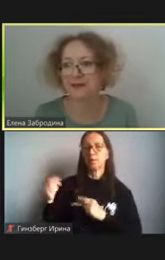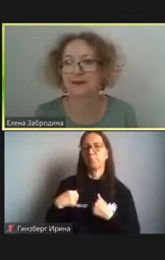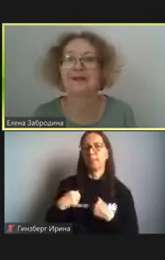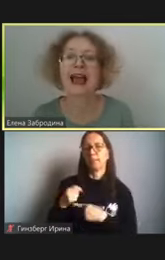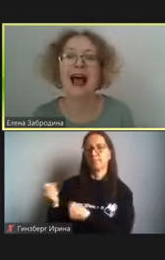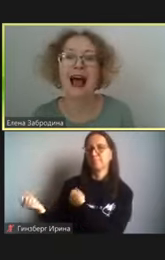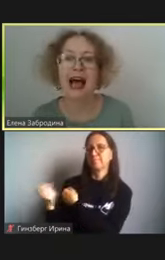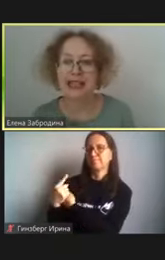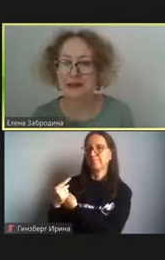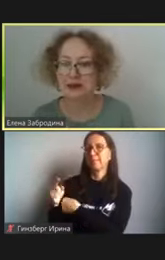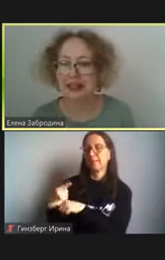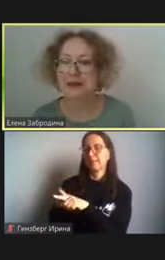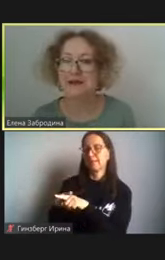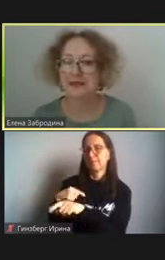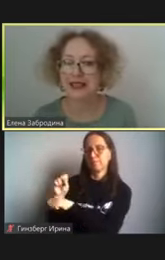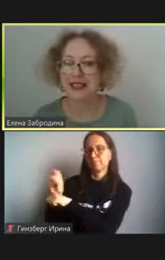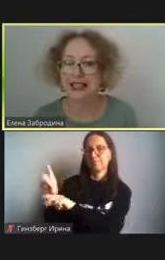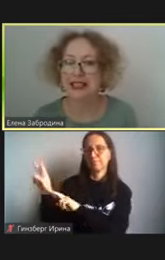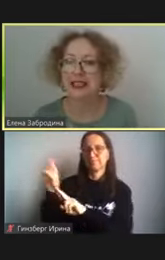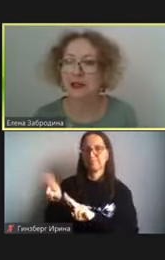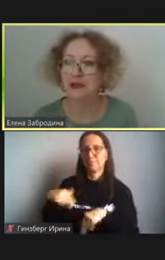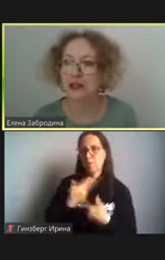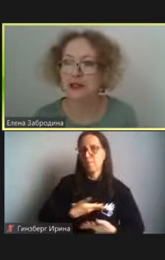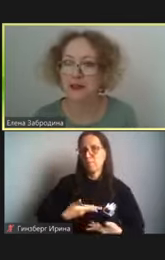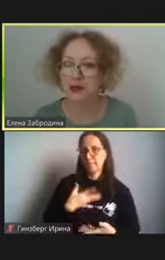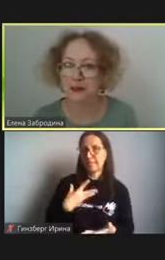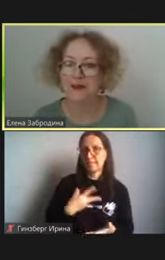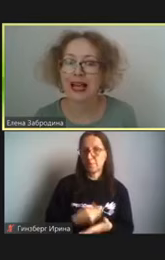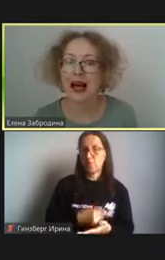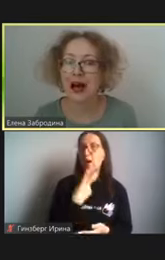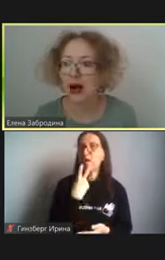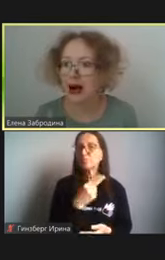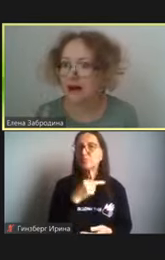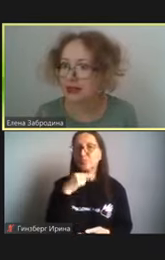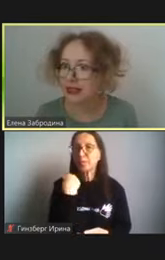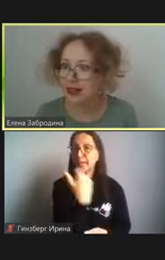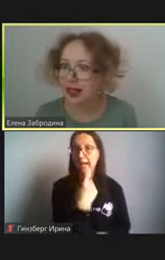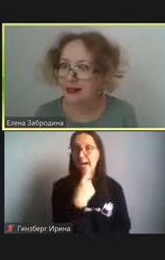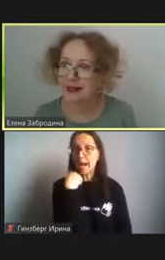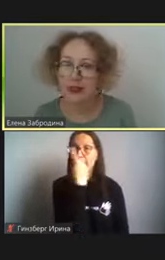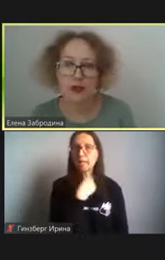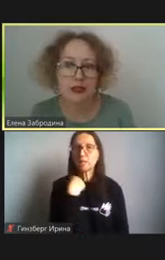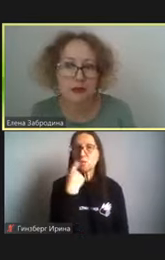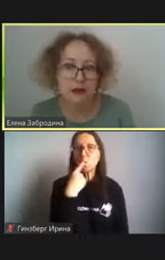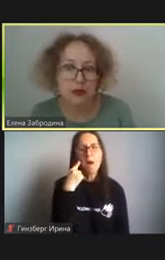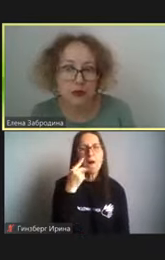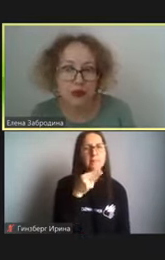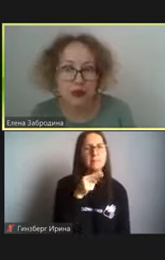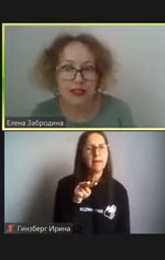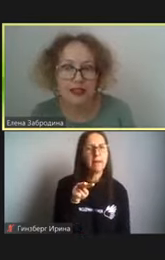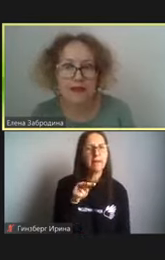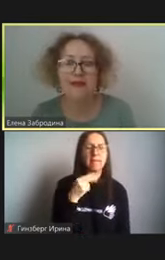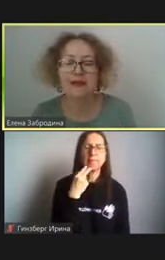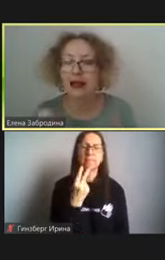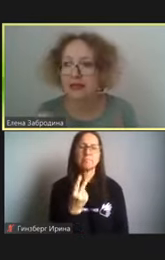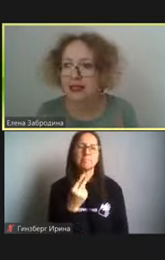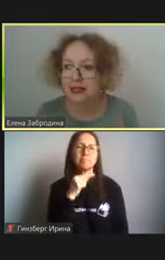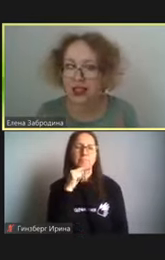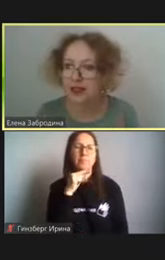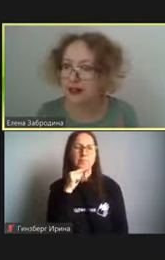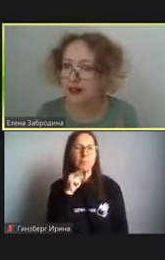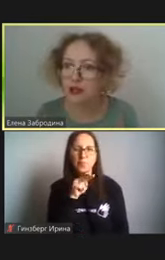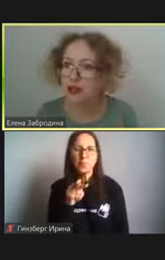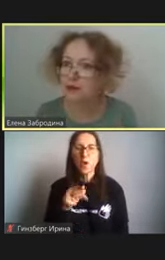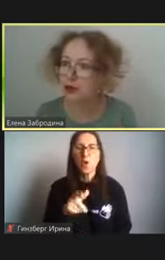портрет. Теперь посмотрите на его лицо. Взгляд такой испытующий,